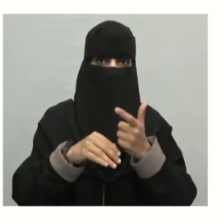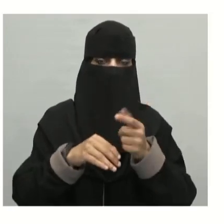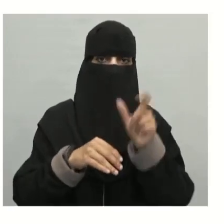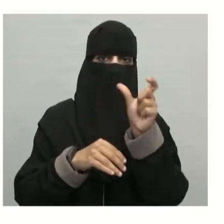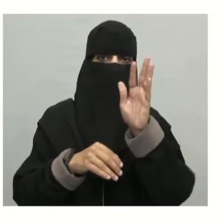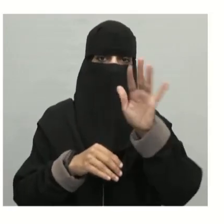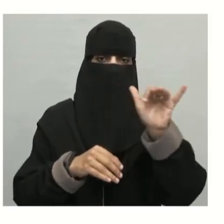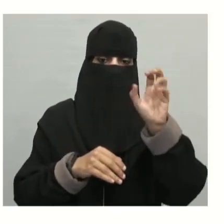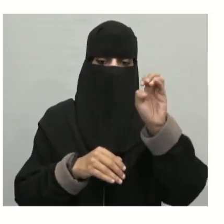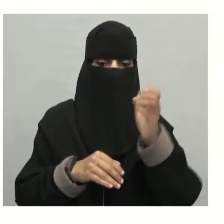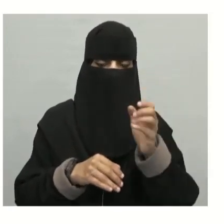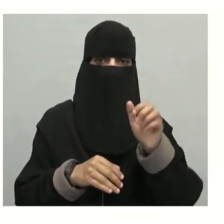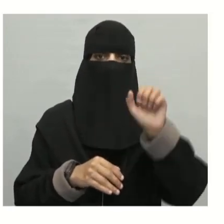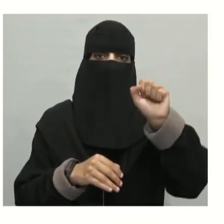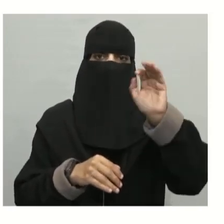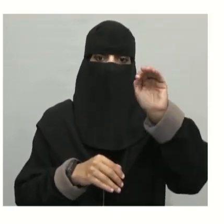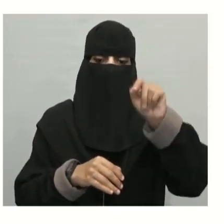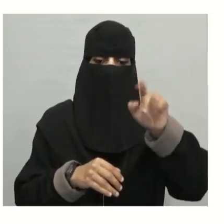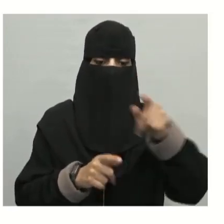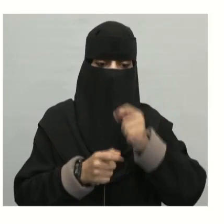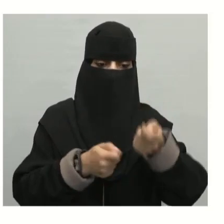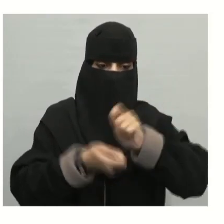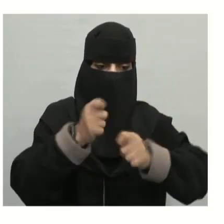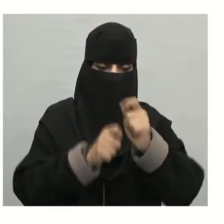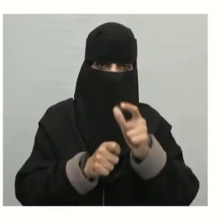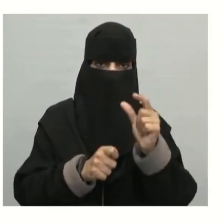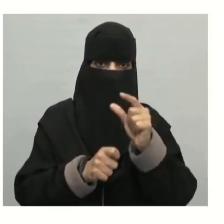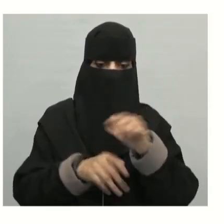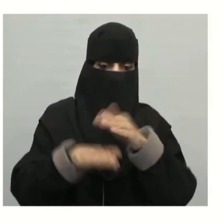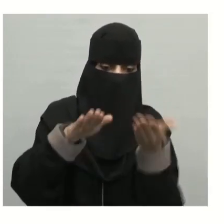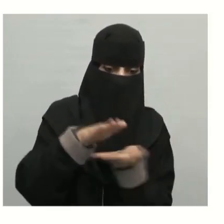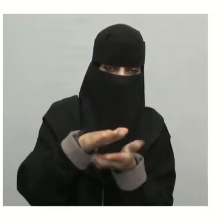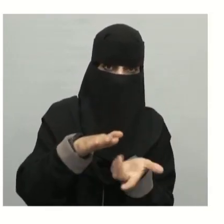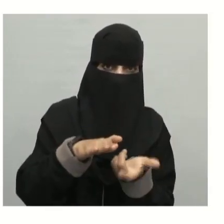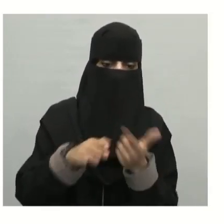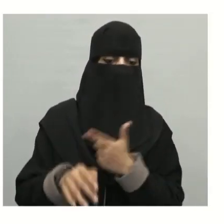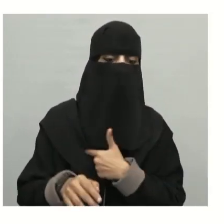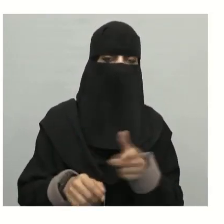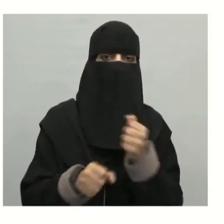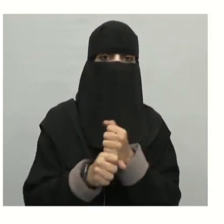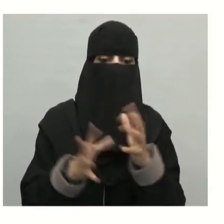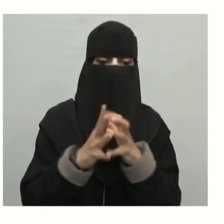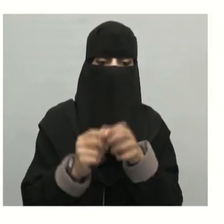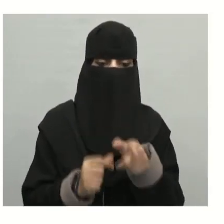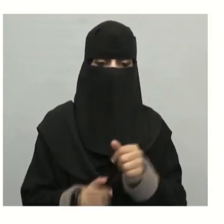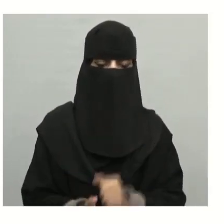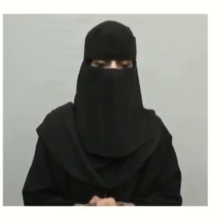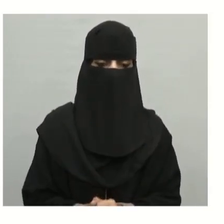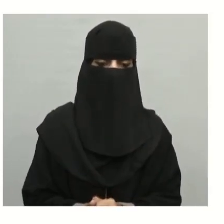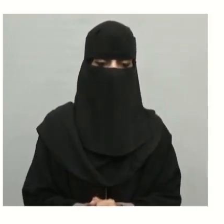تصنف الصخور بواسطه الخاصيه الفيزيائيه وهي النسيج الصخري نقوم الان بتعريف النسيج